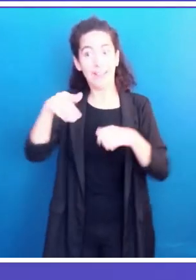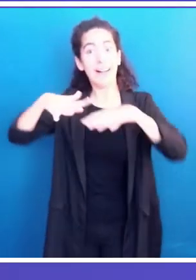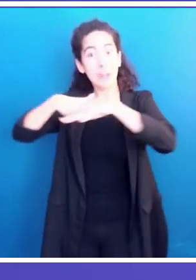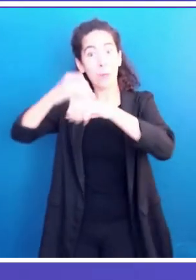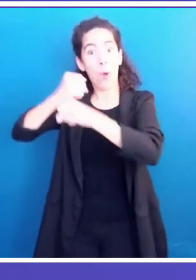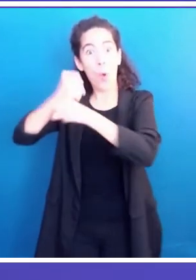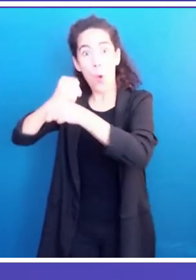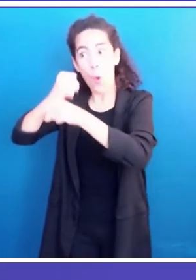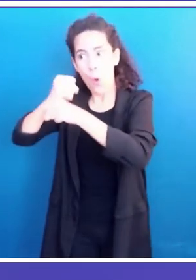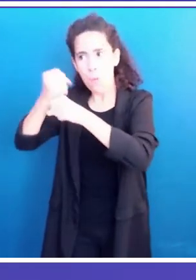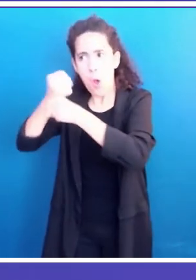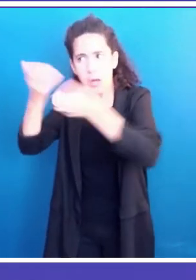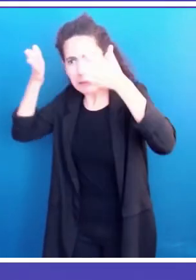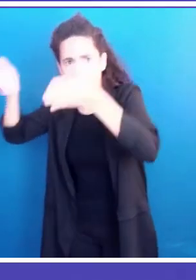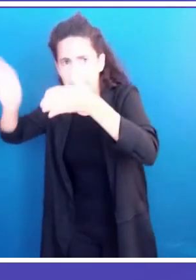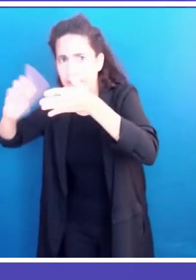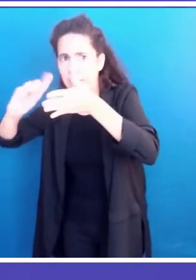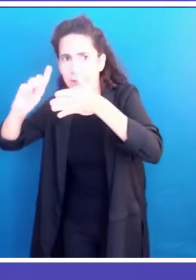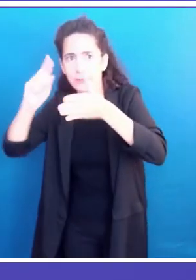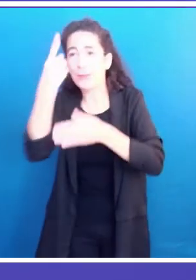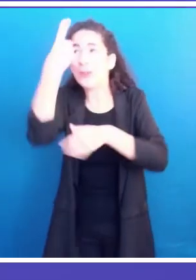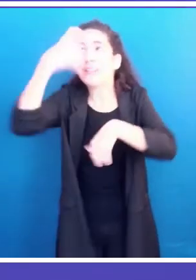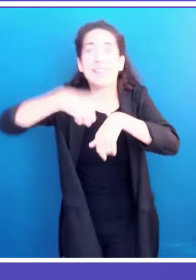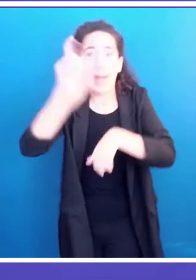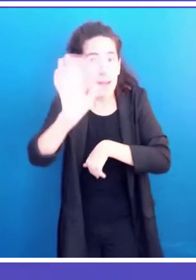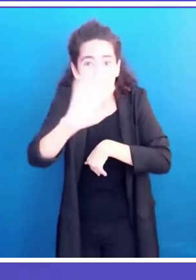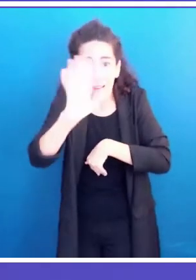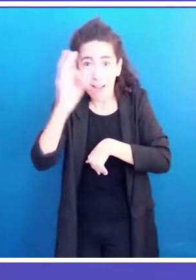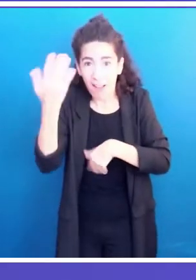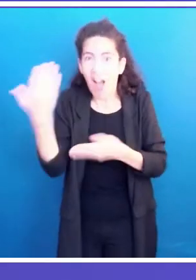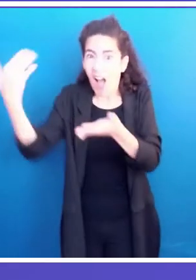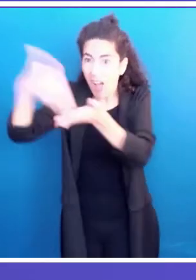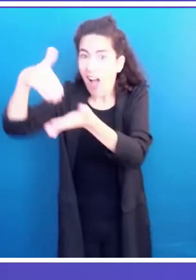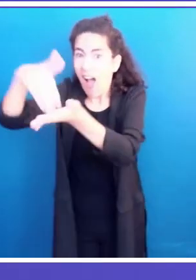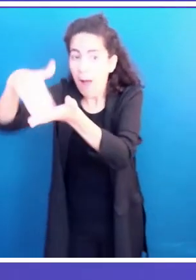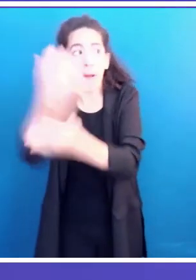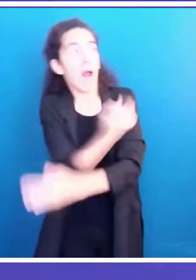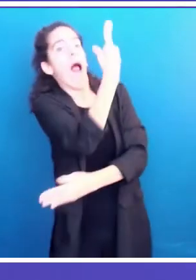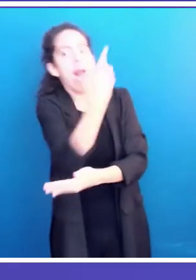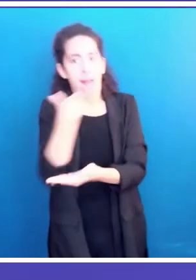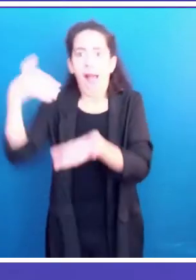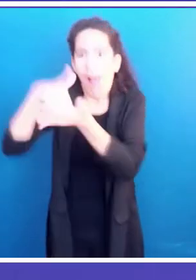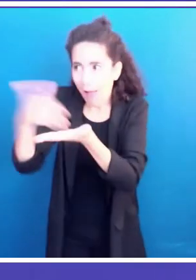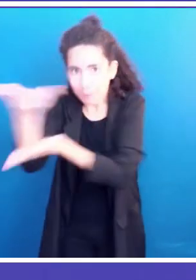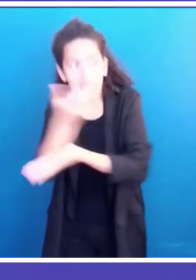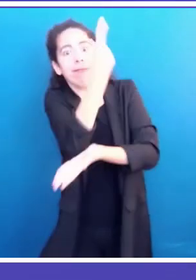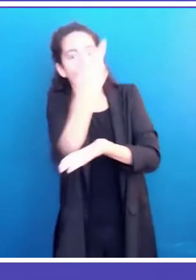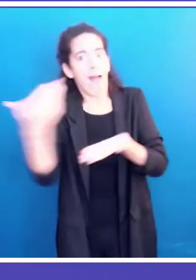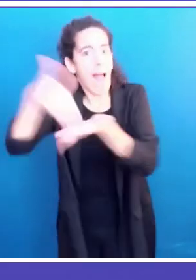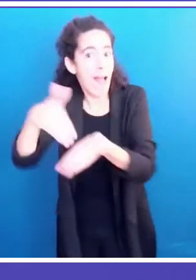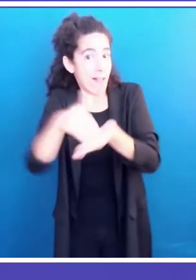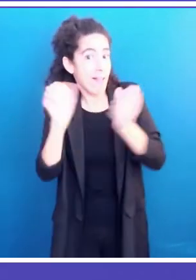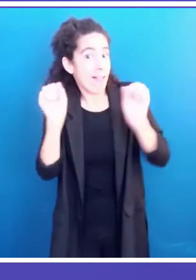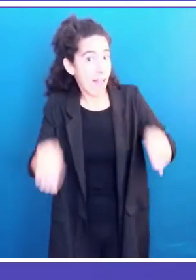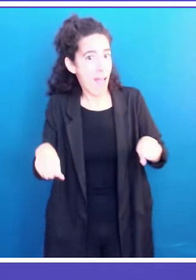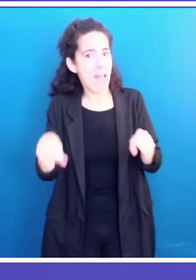هذه المشاكل. لذلك التبادل في الشبكات هام،